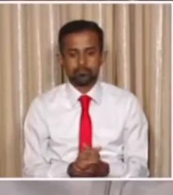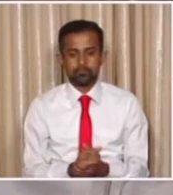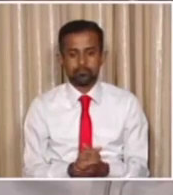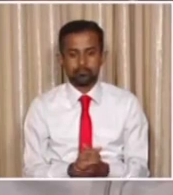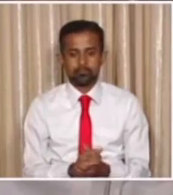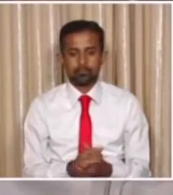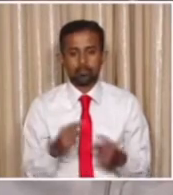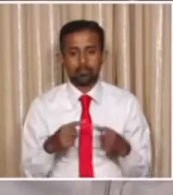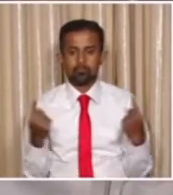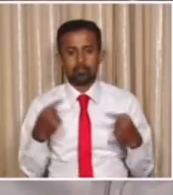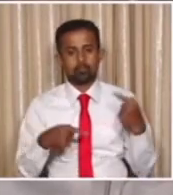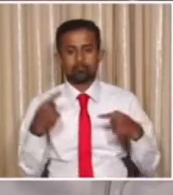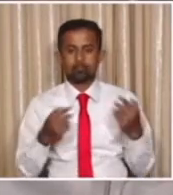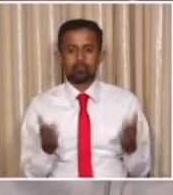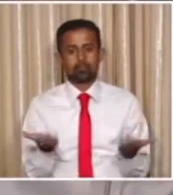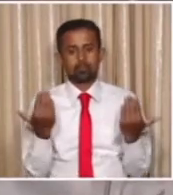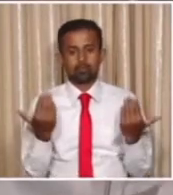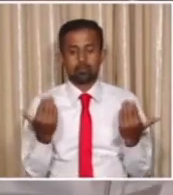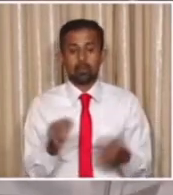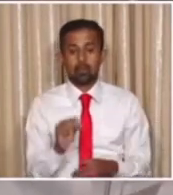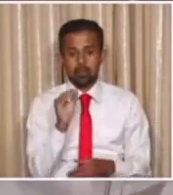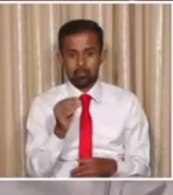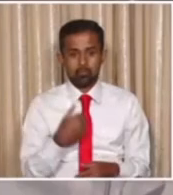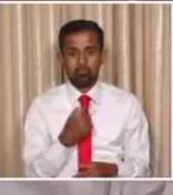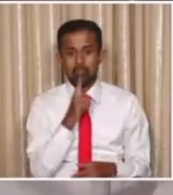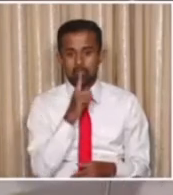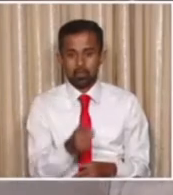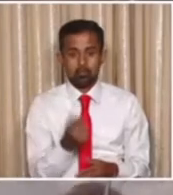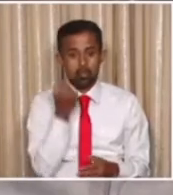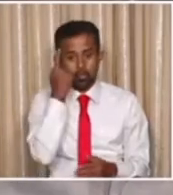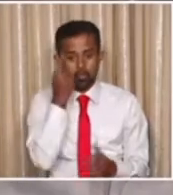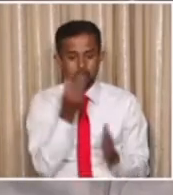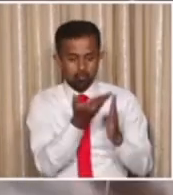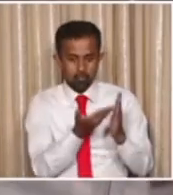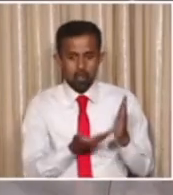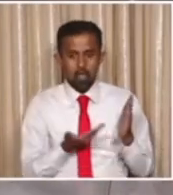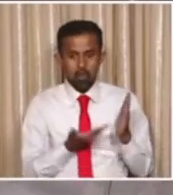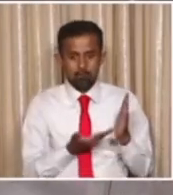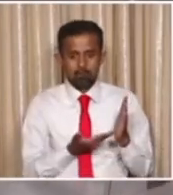ඒක ඒක වෙනම විවාද කරන්න. නමුත් නමුත් මට කියන්න උනේ මේ යෝජනා තුල තිබෙනවා.